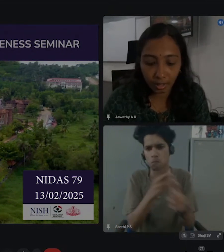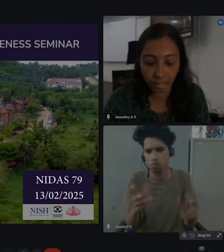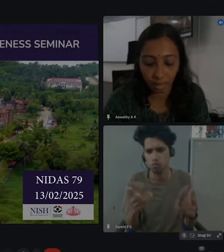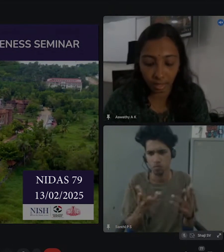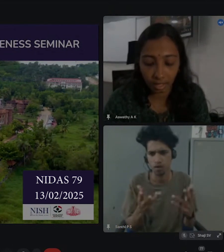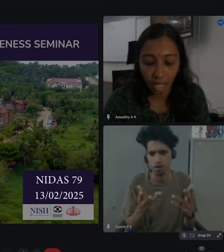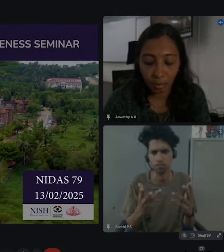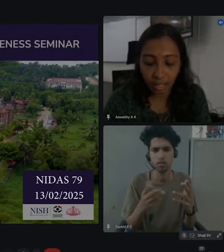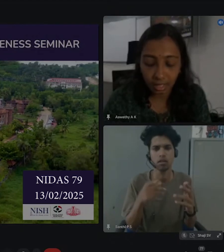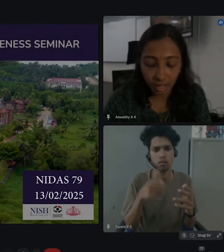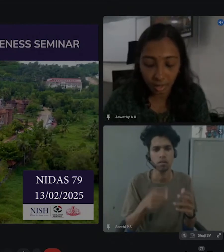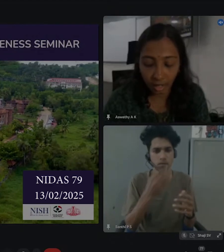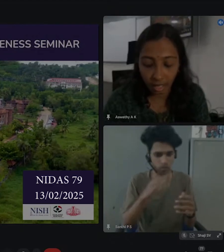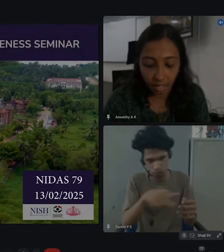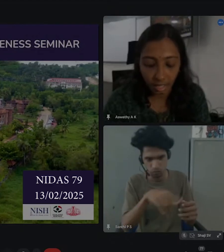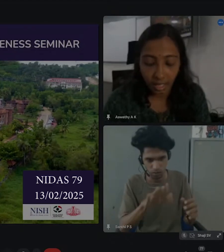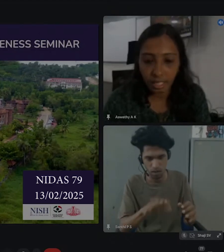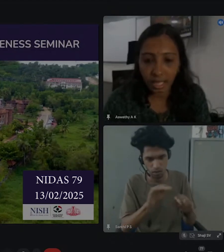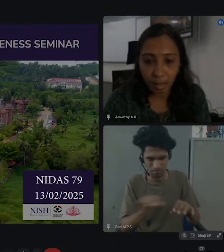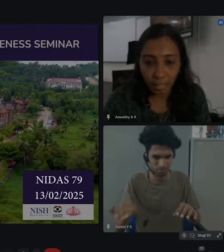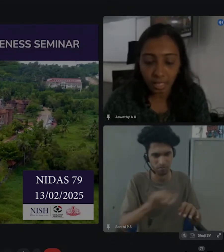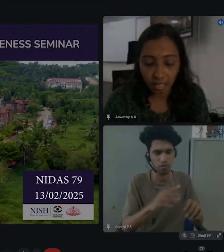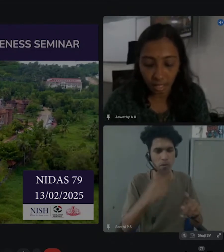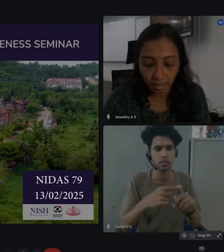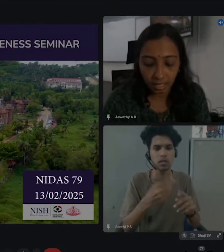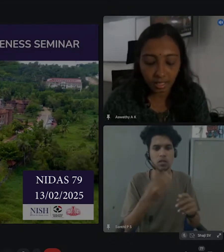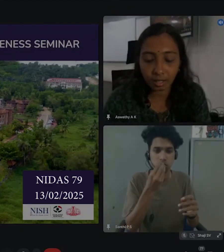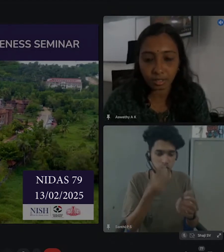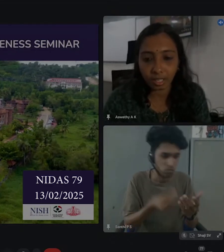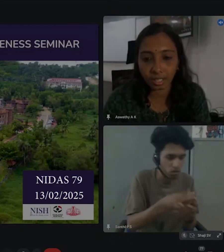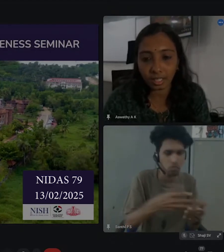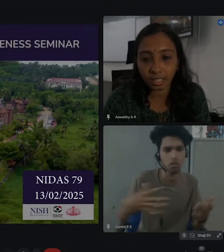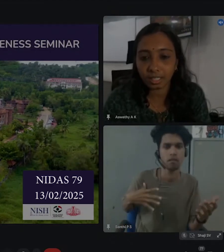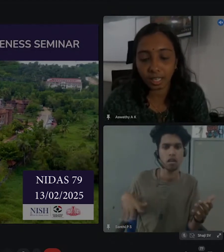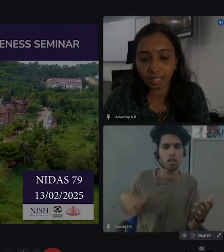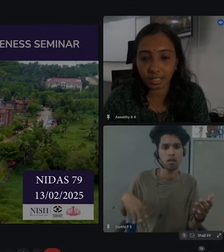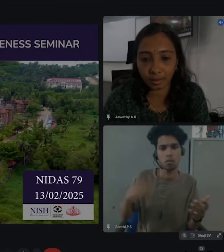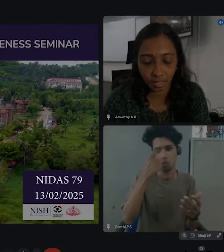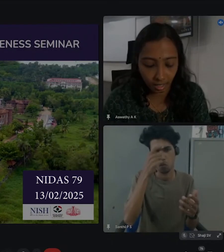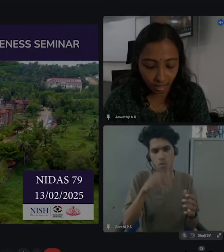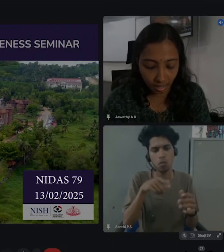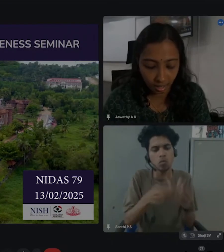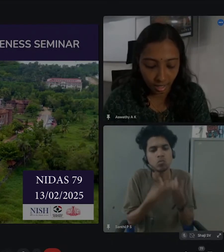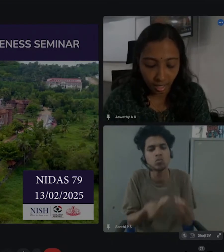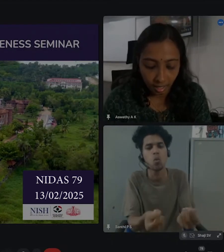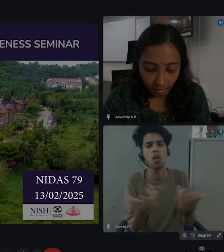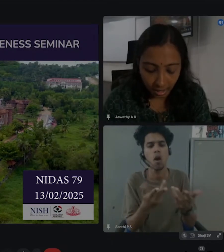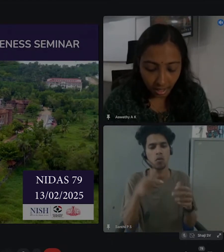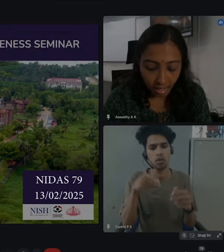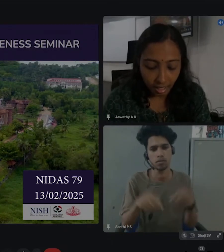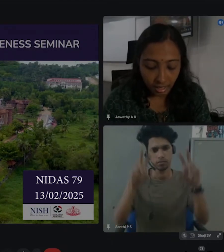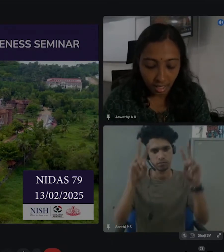ബുദ്ധിമുട്ടും കണ്ടുവരാറുണ്ട്. അപ്പോൾ ഇതെന്തൊക്കെയാണ്, ഇതെങ്ങനെ പരിഹരിക്കാം എന്നതിനെ കുറിച്ചാണ് ഇന്നത്തെ നിഡാസിൽ സംസാരിക്കുന്നത്.